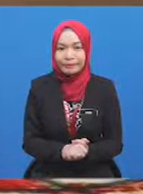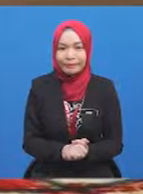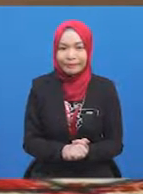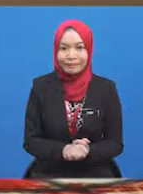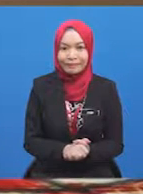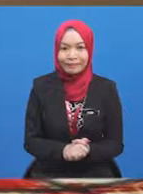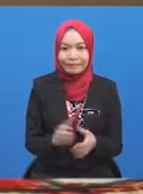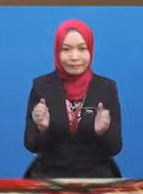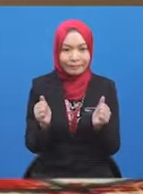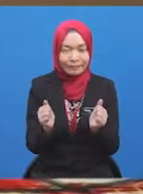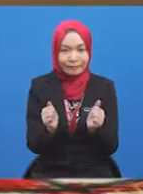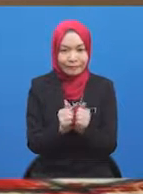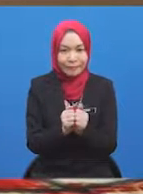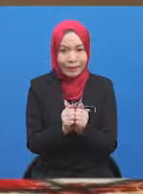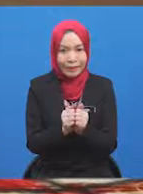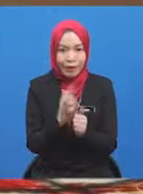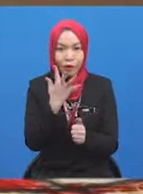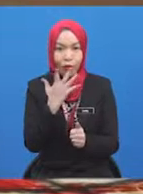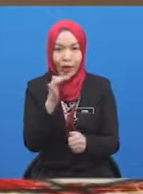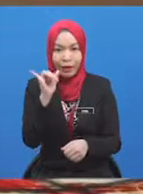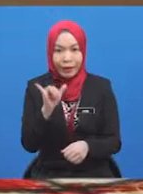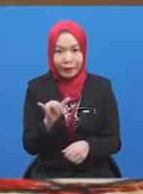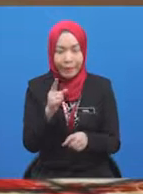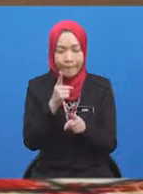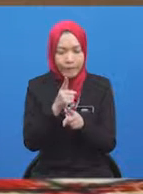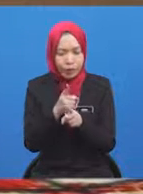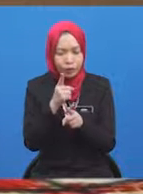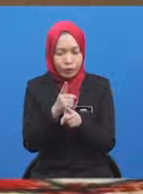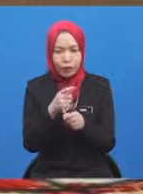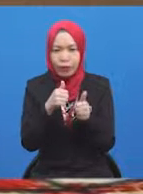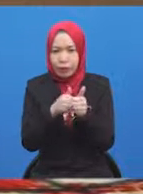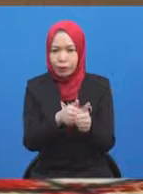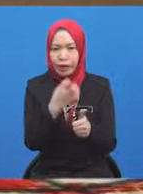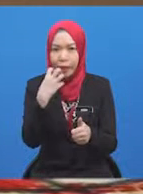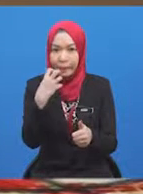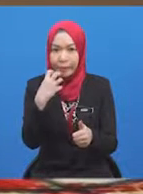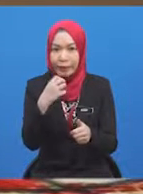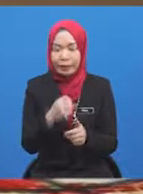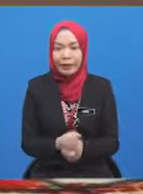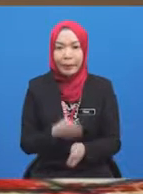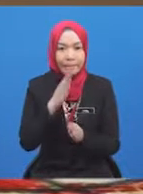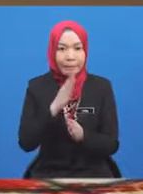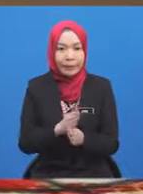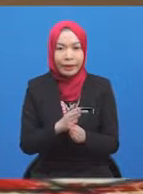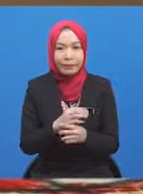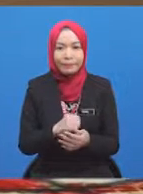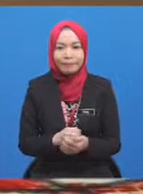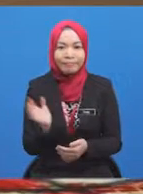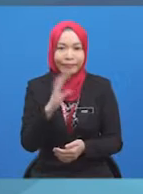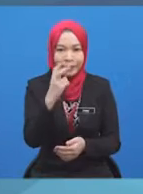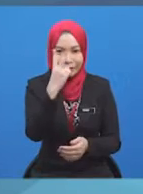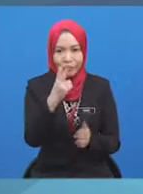apple tadi dengan warna yang seiras dengan gambar apple sebenar. Mari kita tonton video